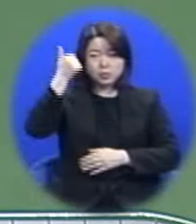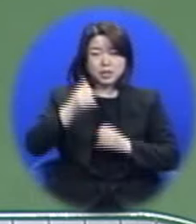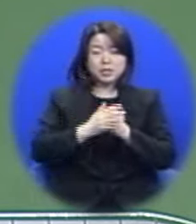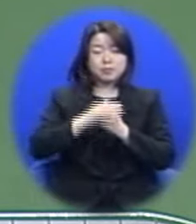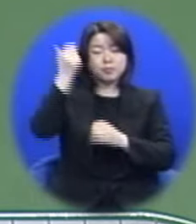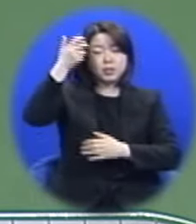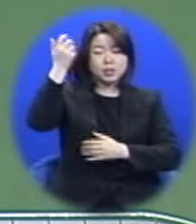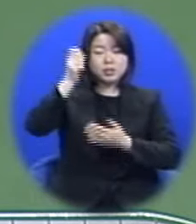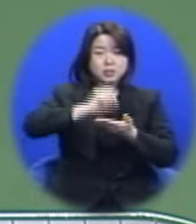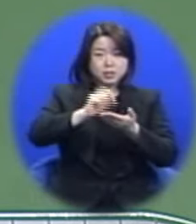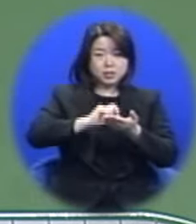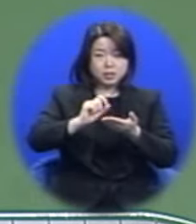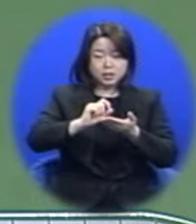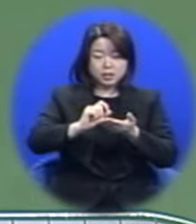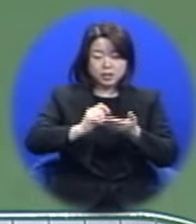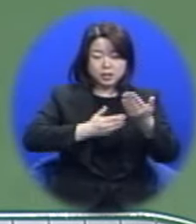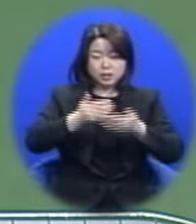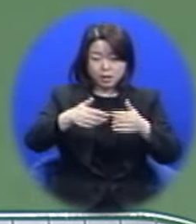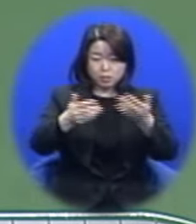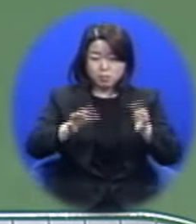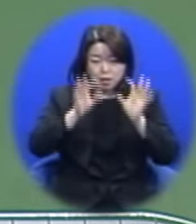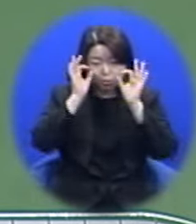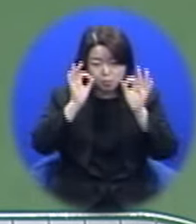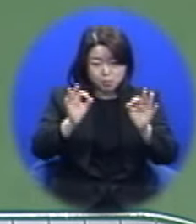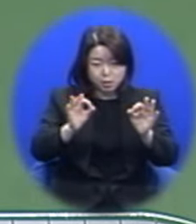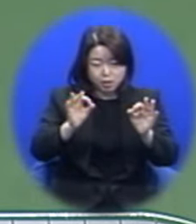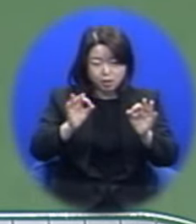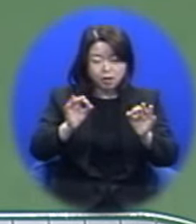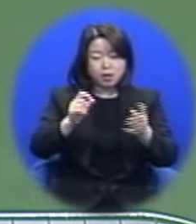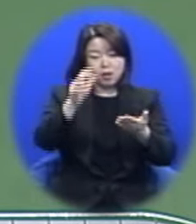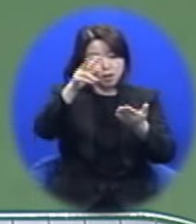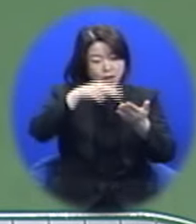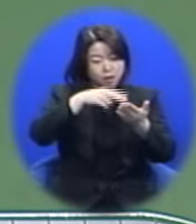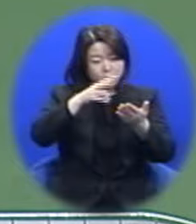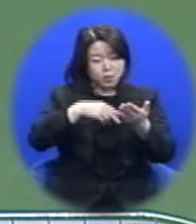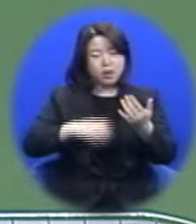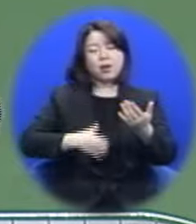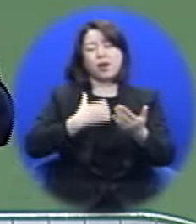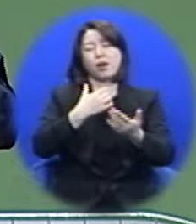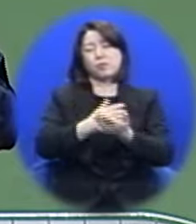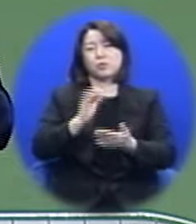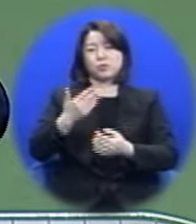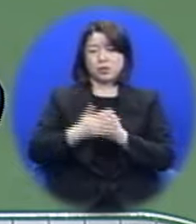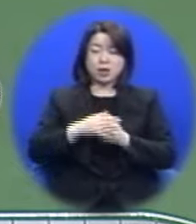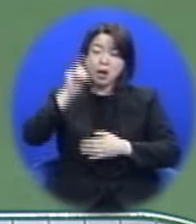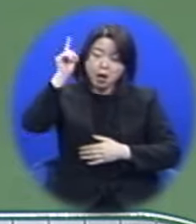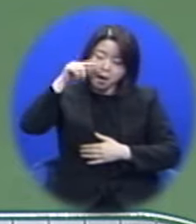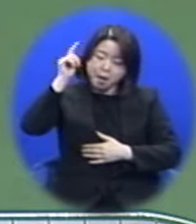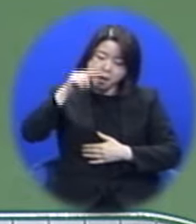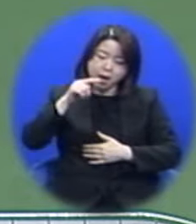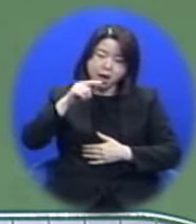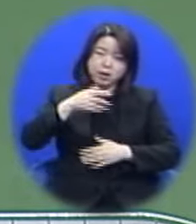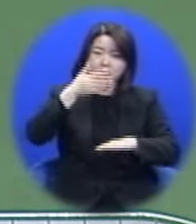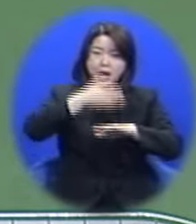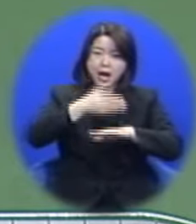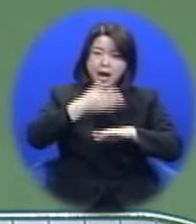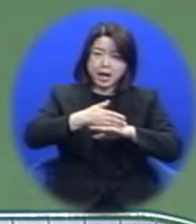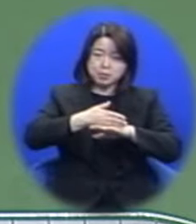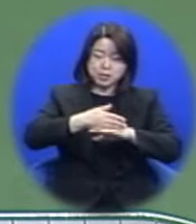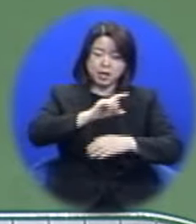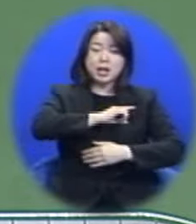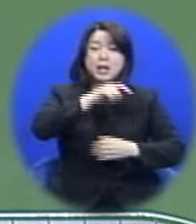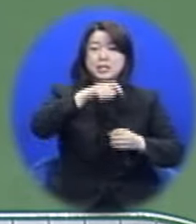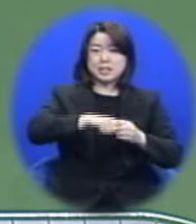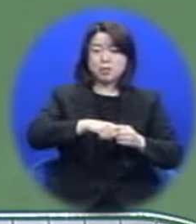방에 들어가서 그 목사님의 일기를 볼 때마다 감동을 받아요. 매일같이 감사일기, 감사